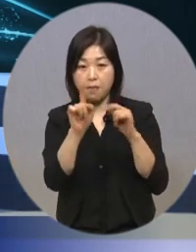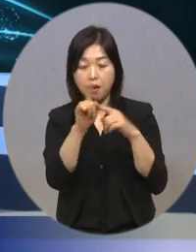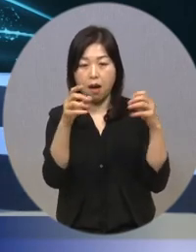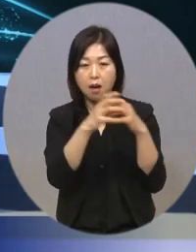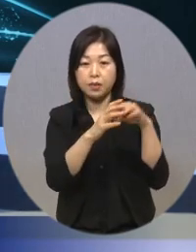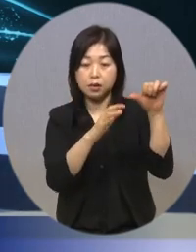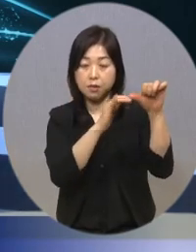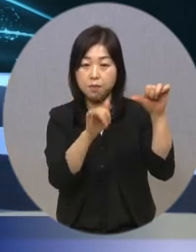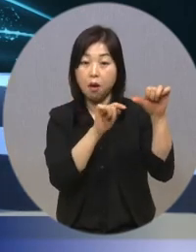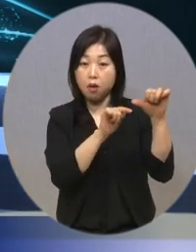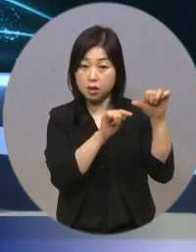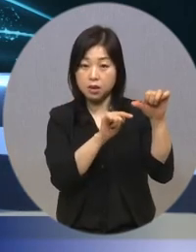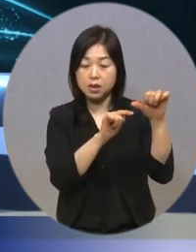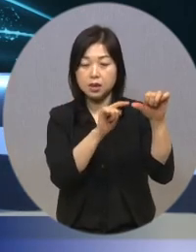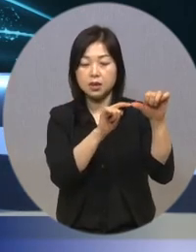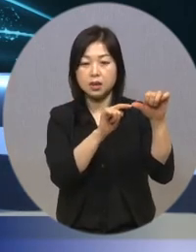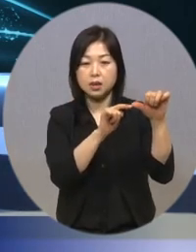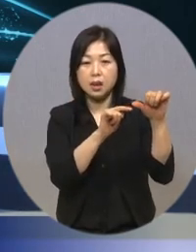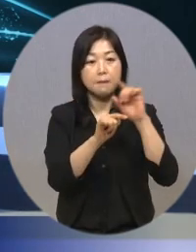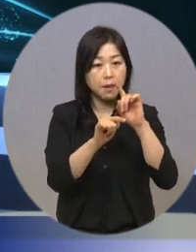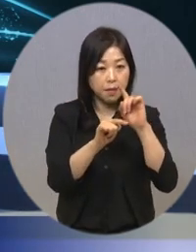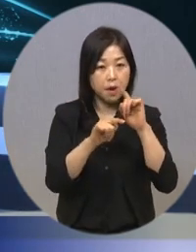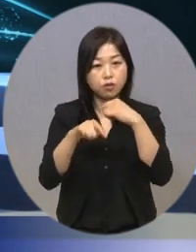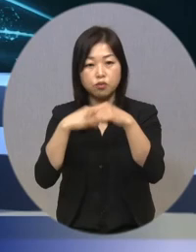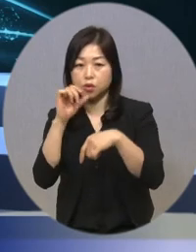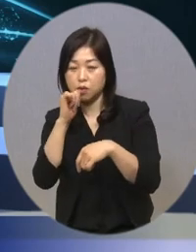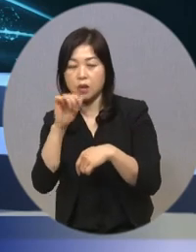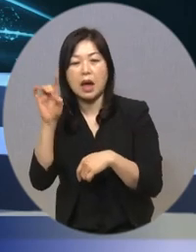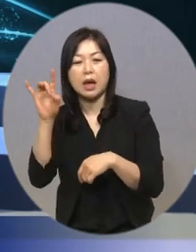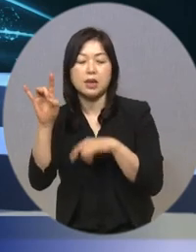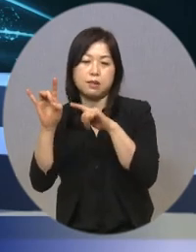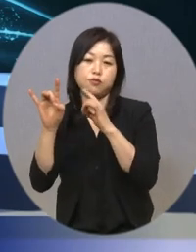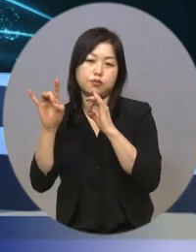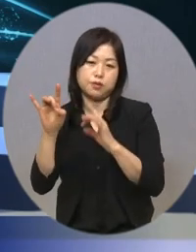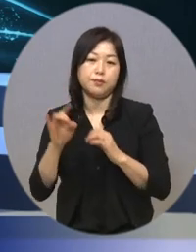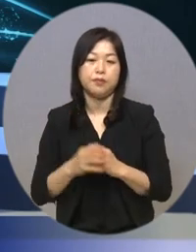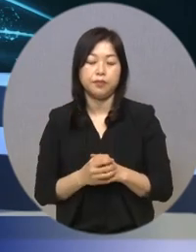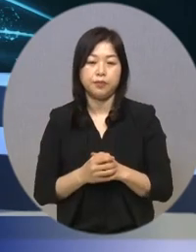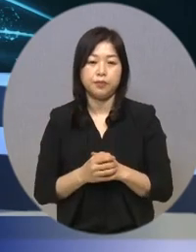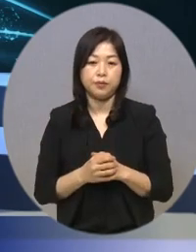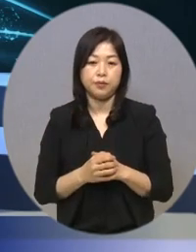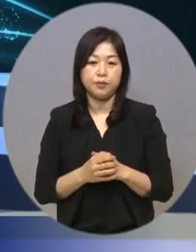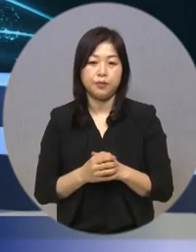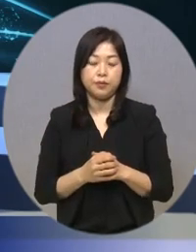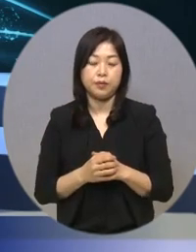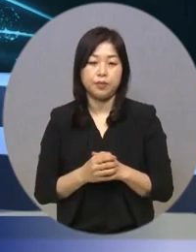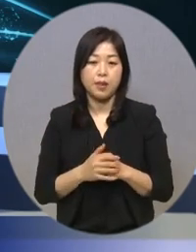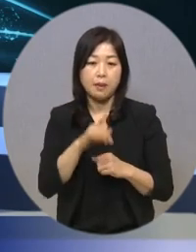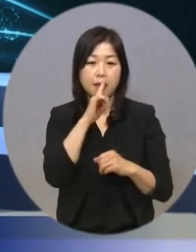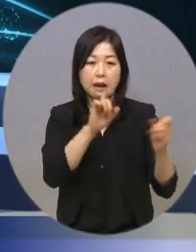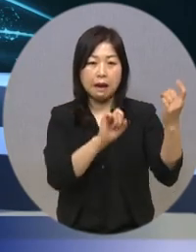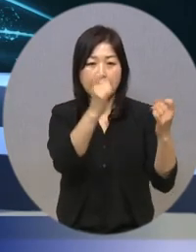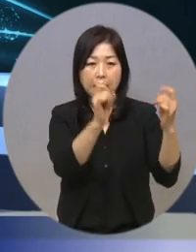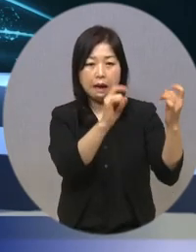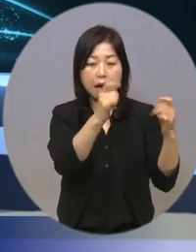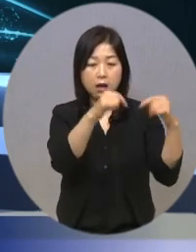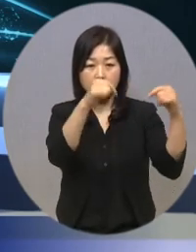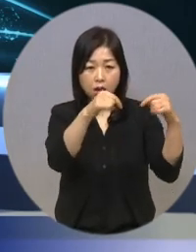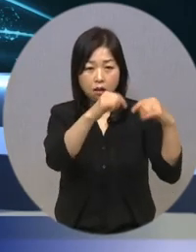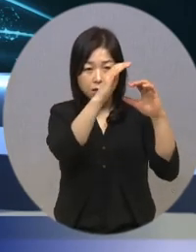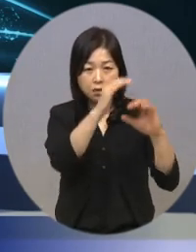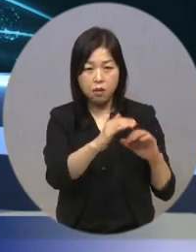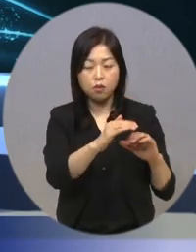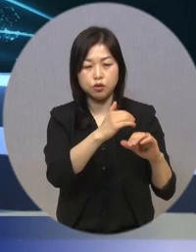총 5명의 출연자에 수어 통역사가 1명뿐이었습니다. 동시에 이야기를 주고받는 토론의 내용을